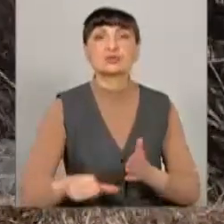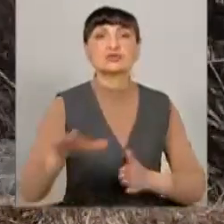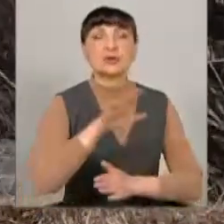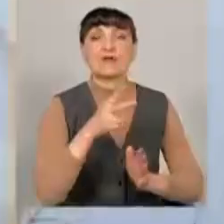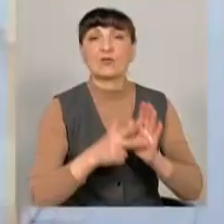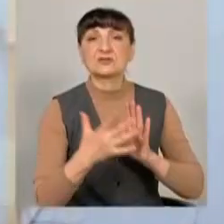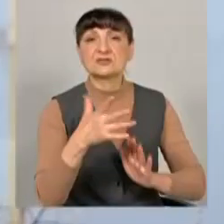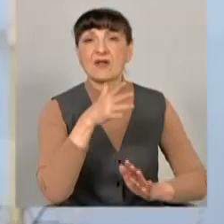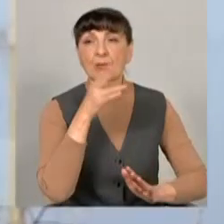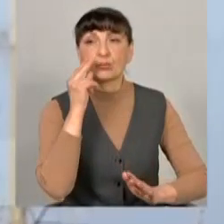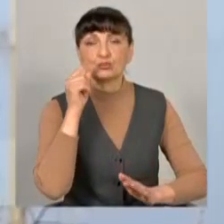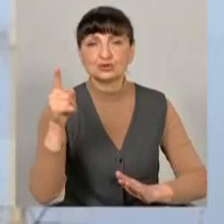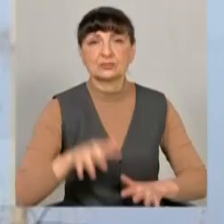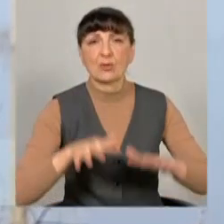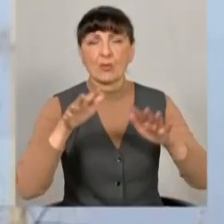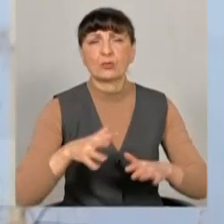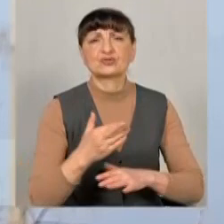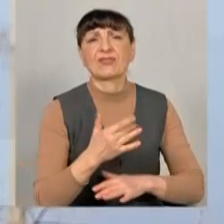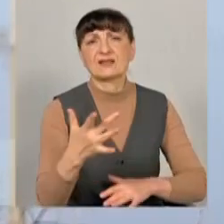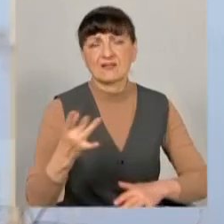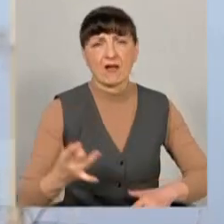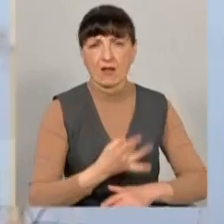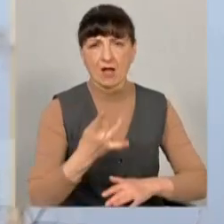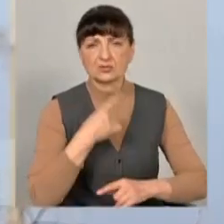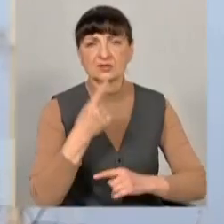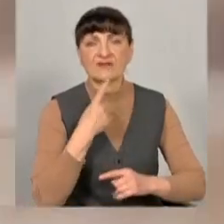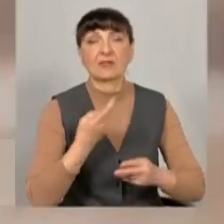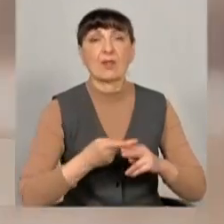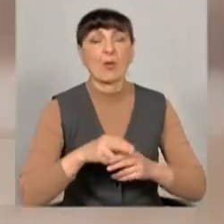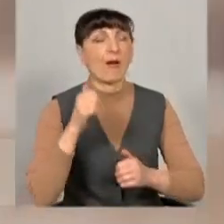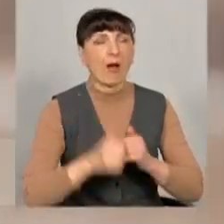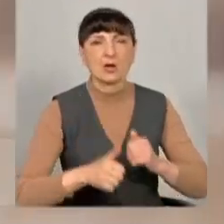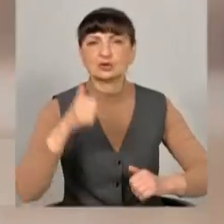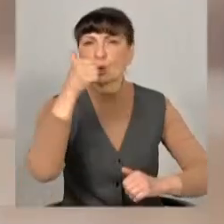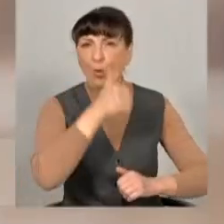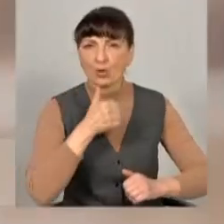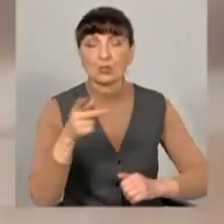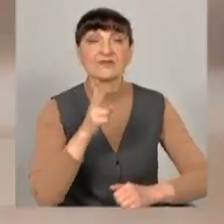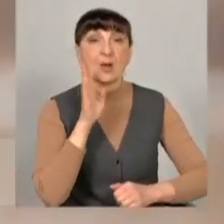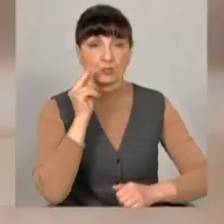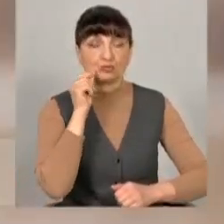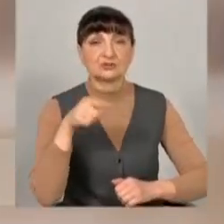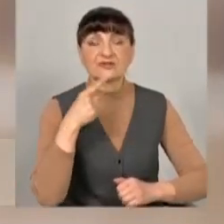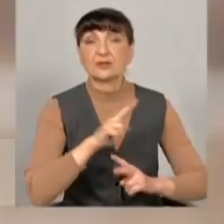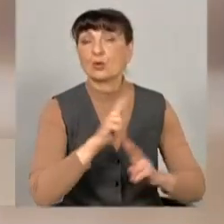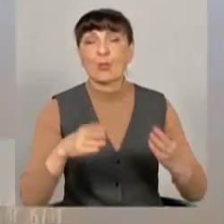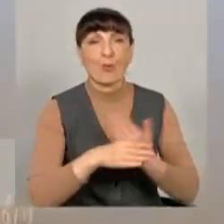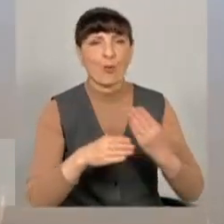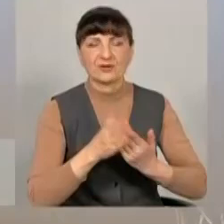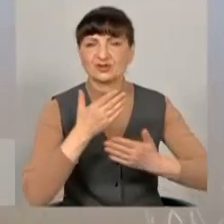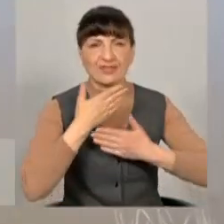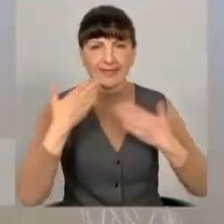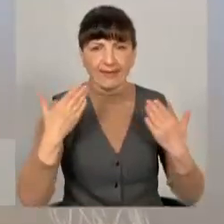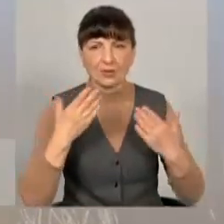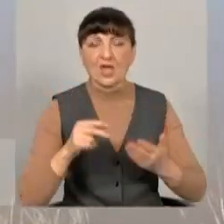83-летнего Ивана Парола топит не в первый раз. Пенсионер говорит, что такое происходит каждый год. Со слов дачника, никакой помощи им не оказывают, и